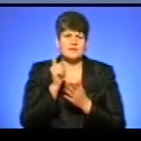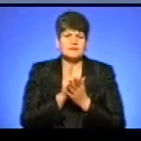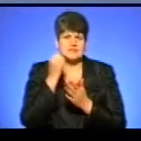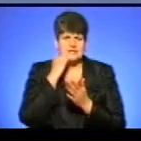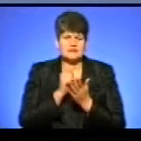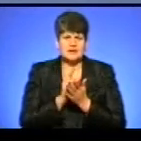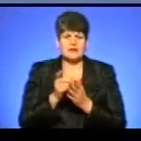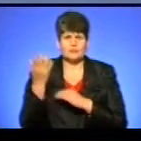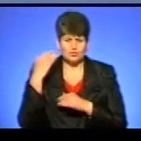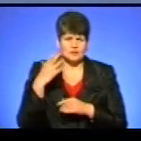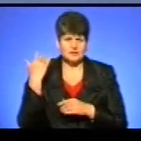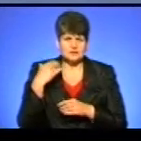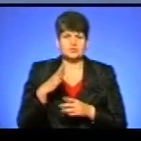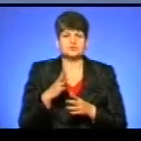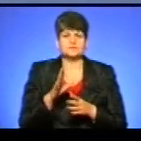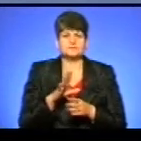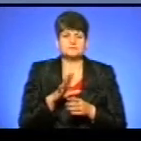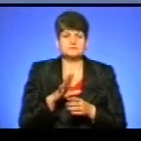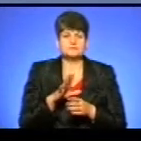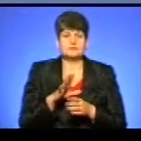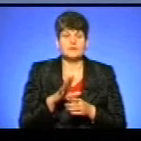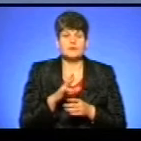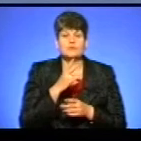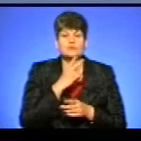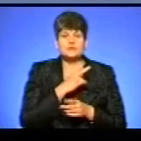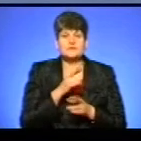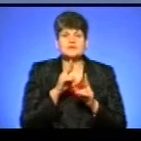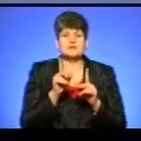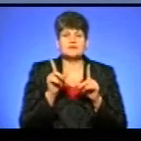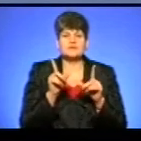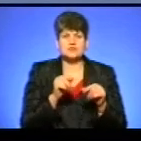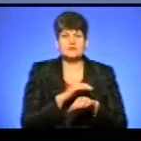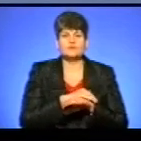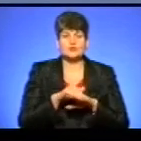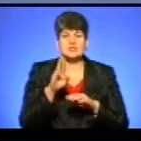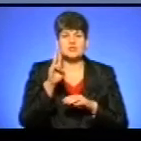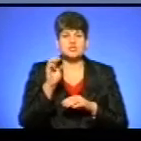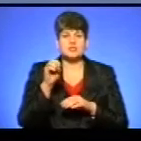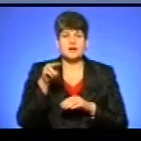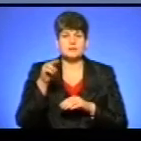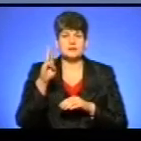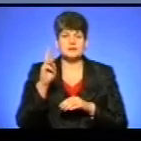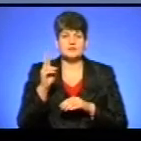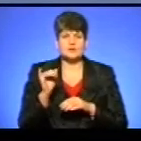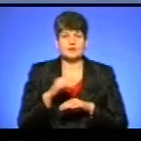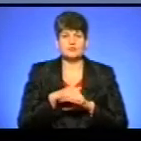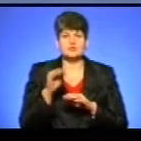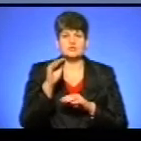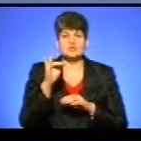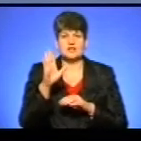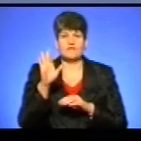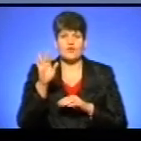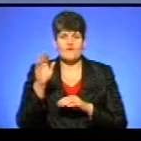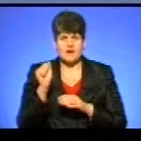пенсіонер, автобус набитий пенсіонерами. Подивіться, як вони виїжджають з вулиці Шептицького на вулицю Жило. От